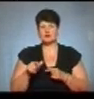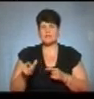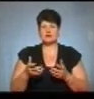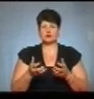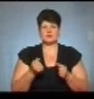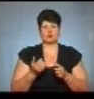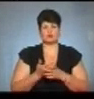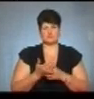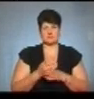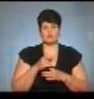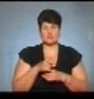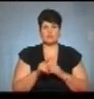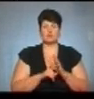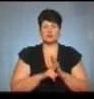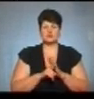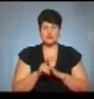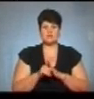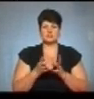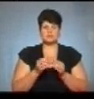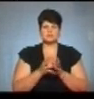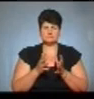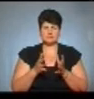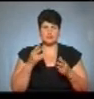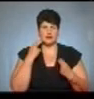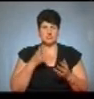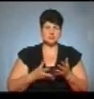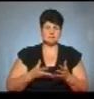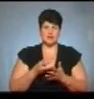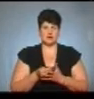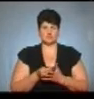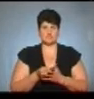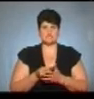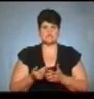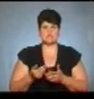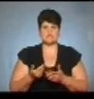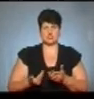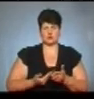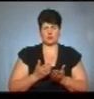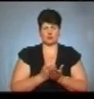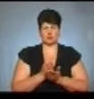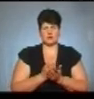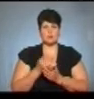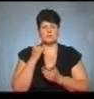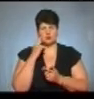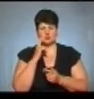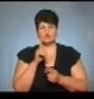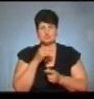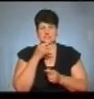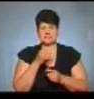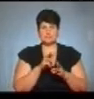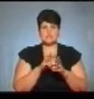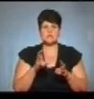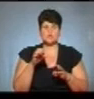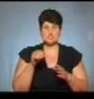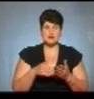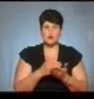отримують субсидії. Вони почали ще інтенсивніше і ще краще сплачувати за житлово-комунальні послуги. Ми почули, що сказав міністр соціальної